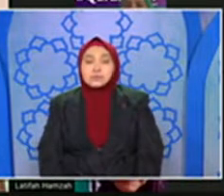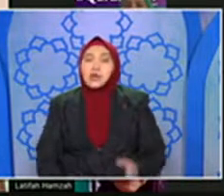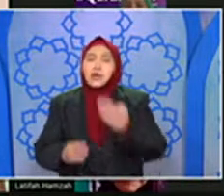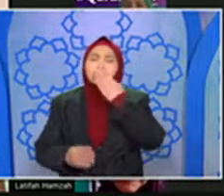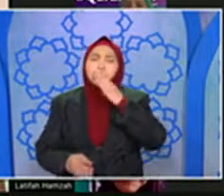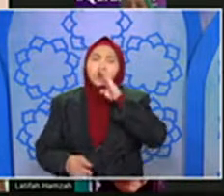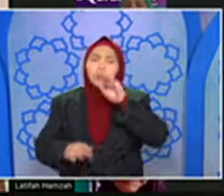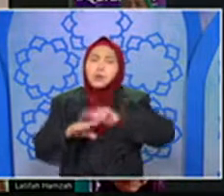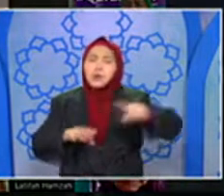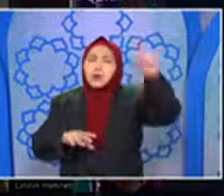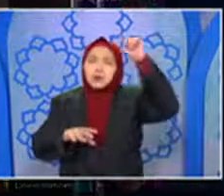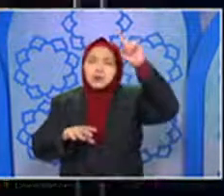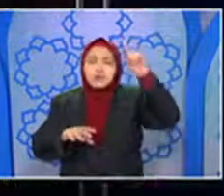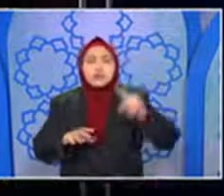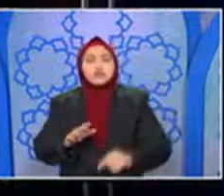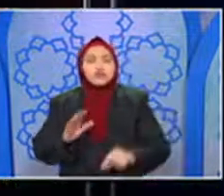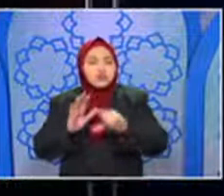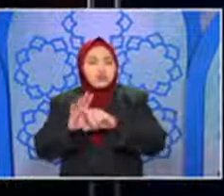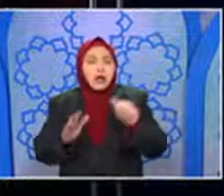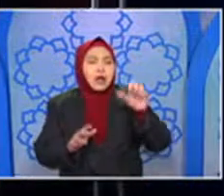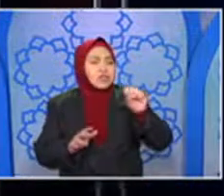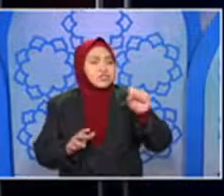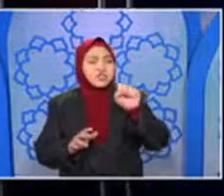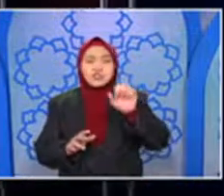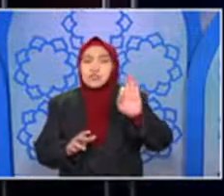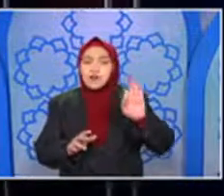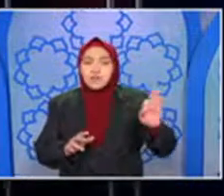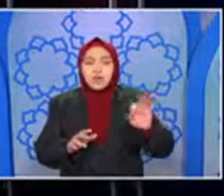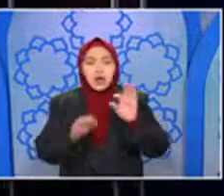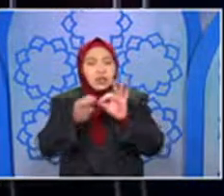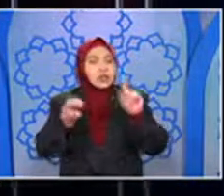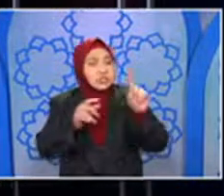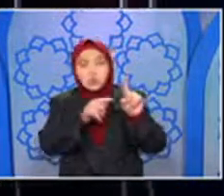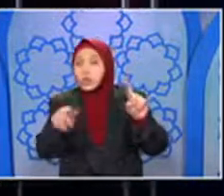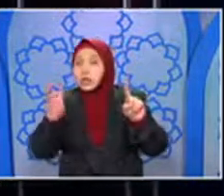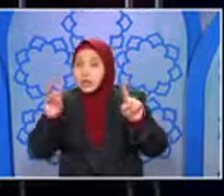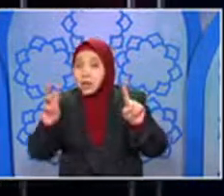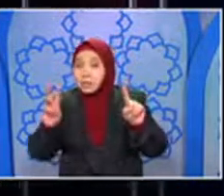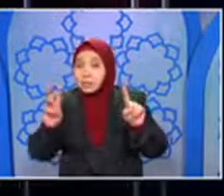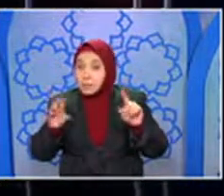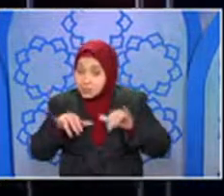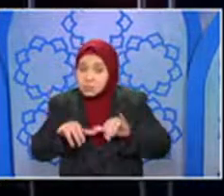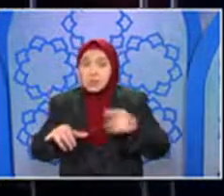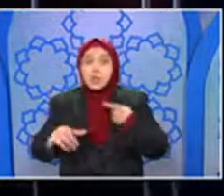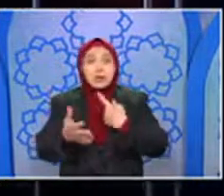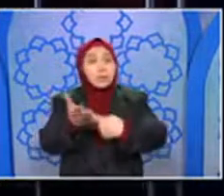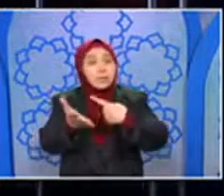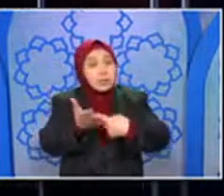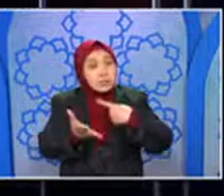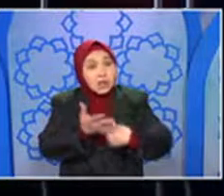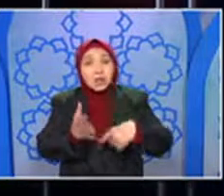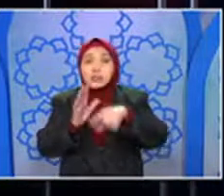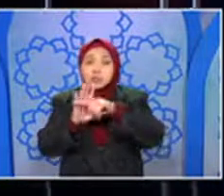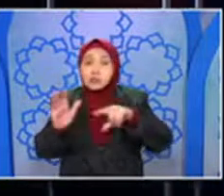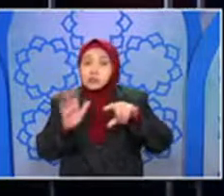Alhamdulillah. Surah As-Saff ayat 1 hingga ke 6. Kita akan tadabur sama-sama. Masih lagi kita membincangkan surah-surah